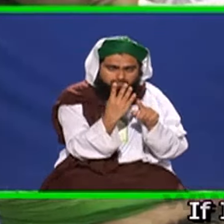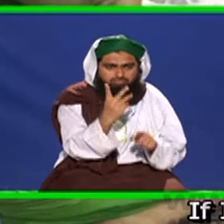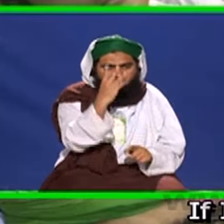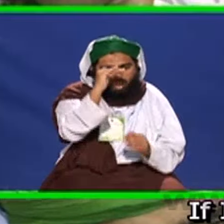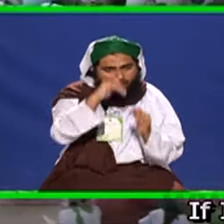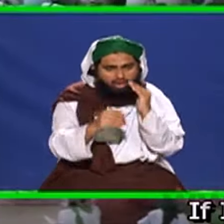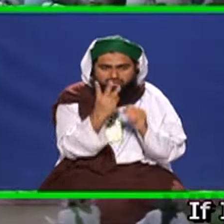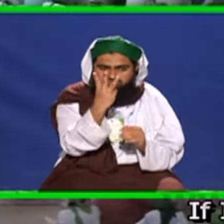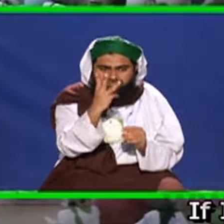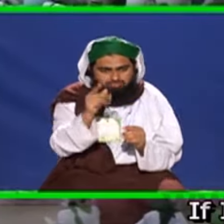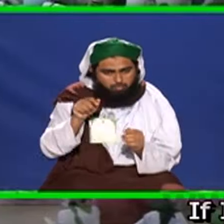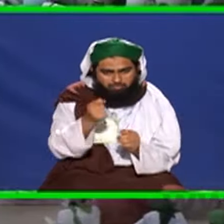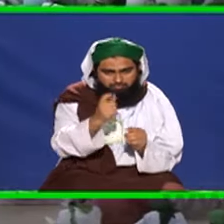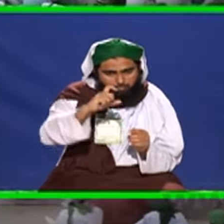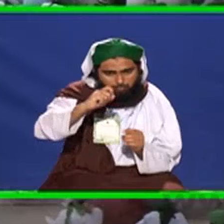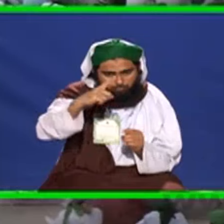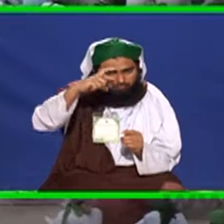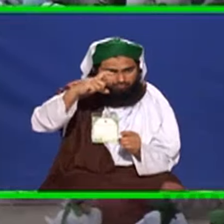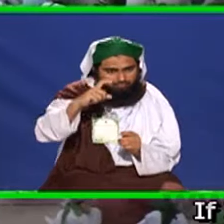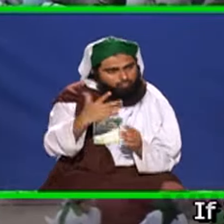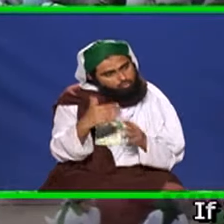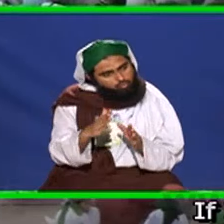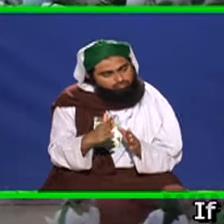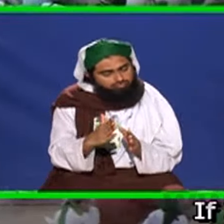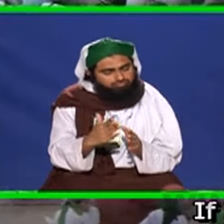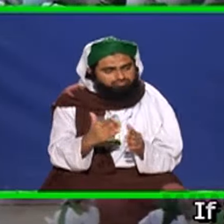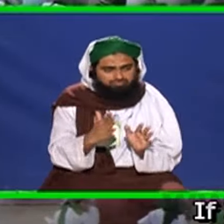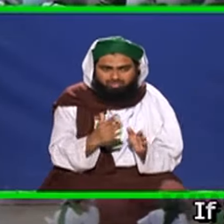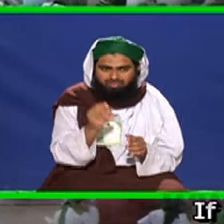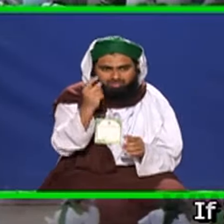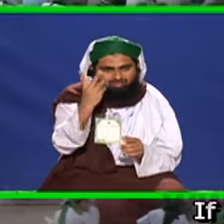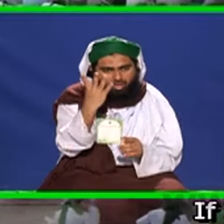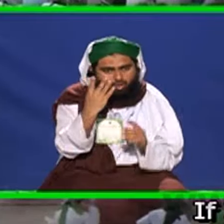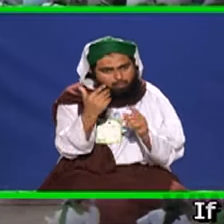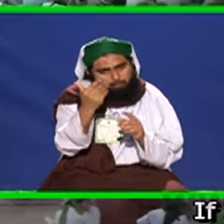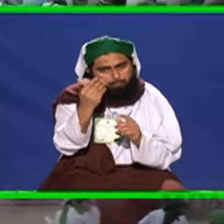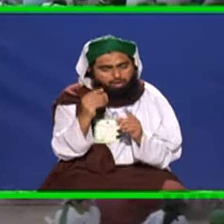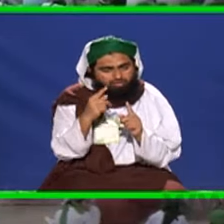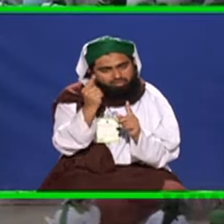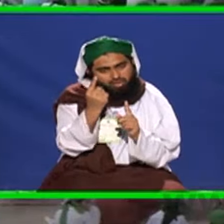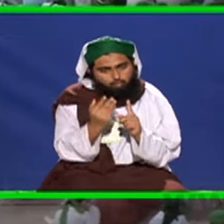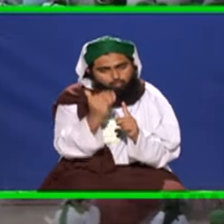میں 3 کر دوں تالا کھل جائے گا؟ اچھا تو 4 کے 5 کر دوں پھر تو کھلنا چاہیے نا.